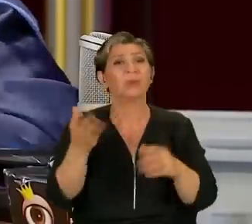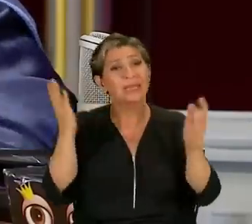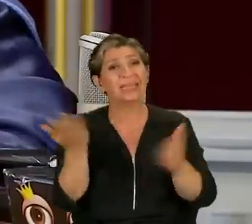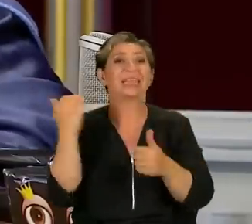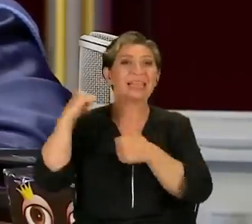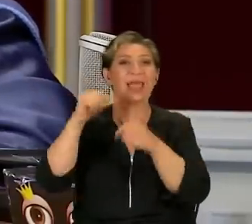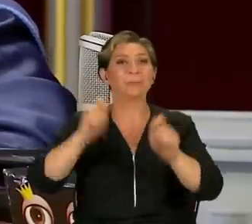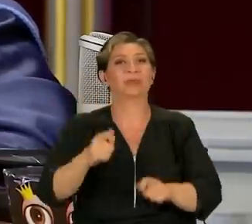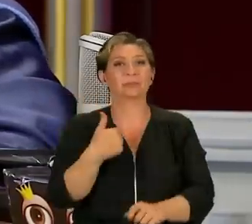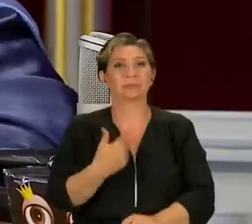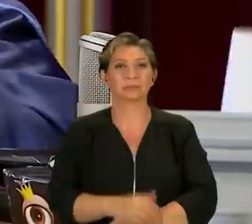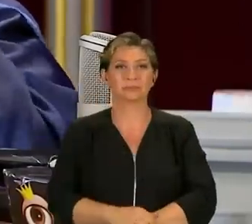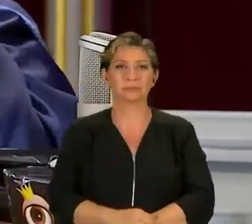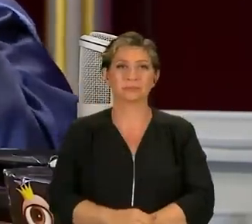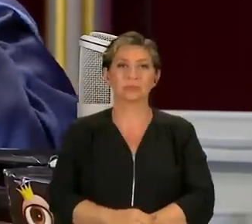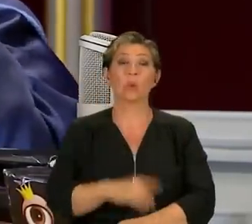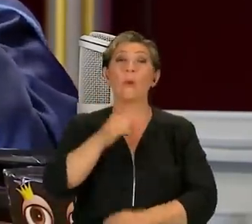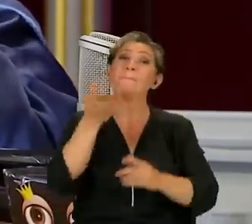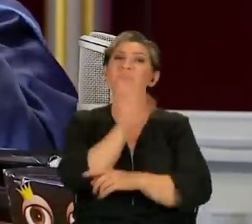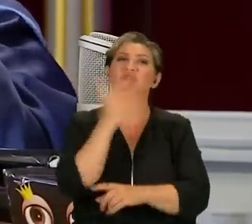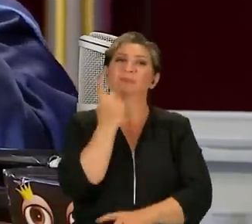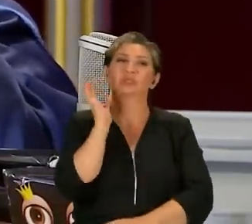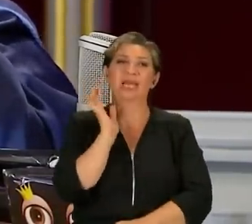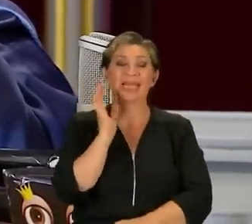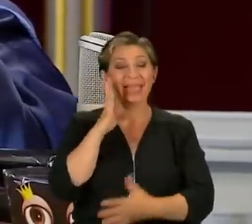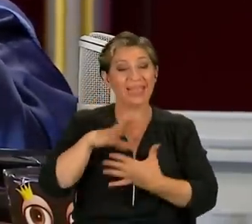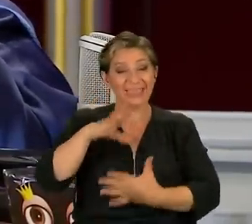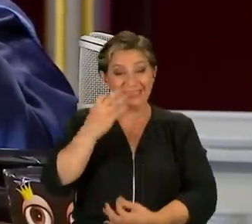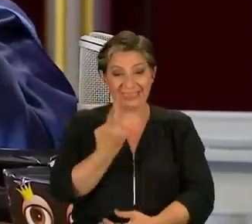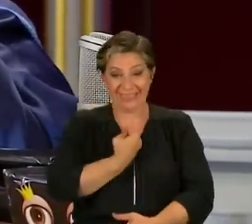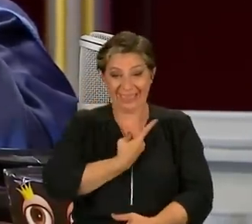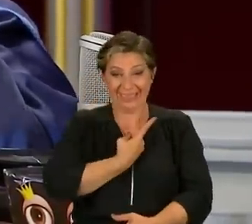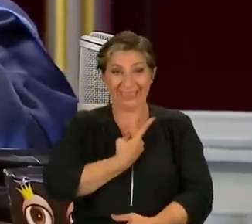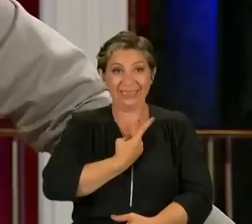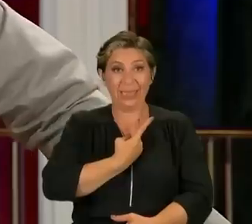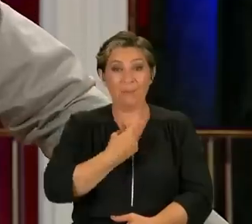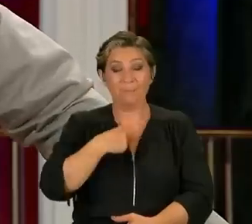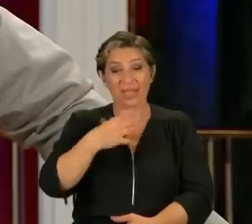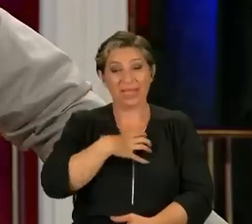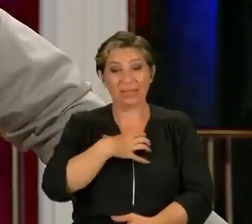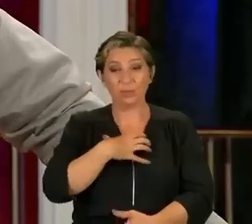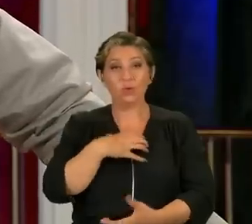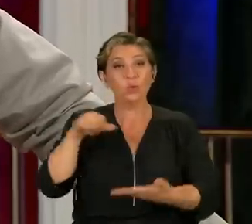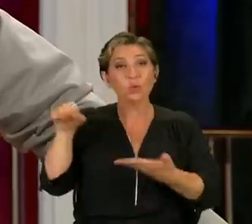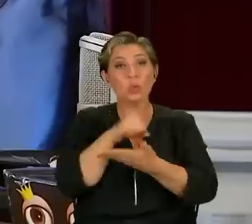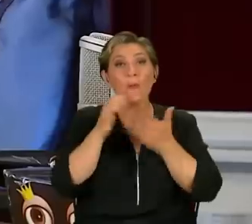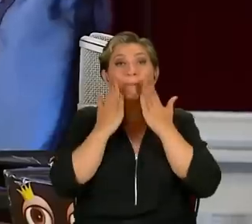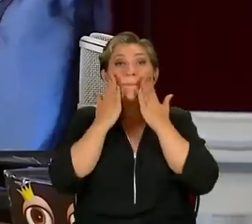yine istemem. Yani bu başka bir şey. İnsanın, ben kendimi böyle